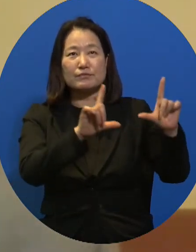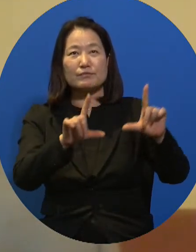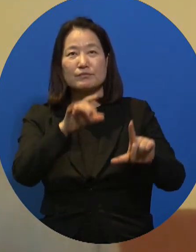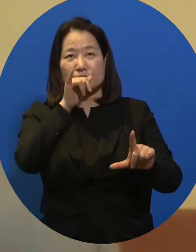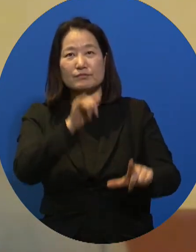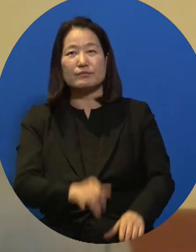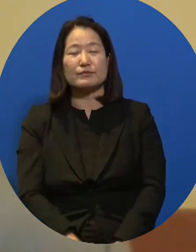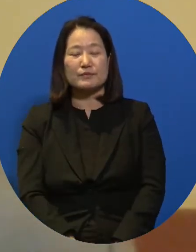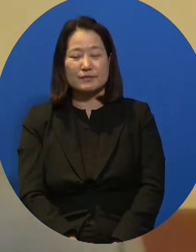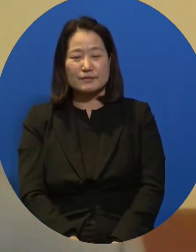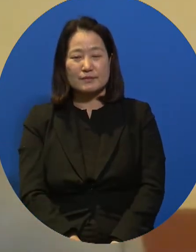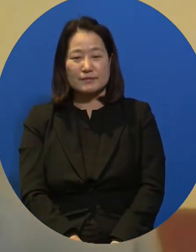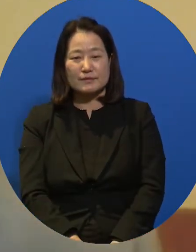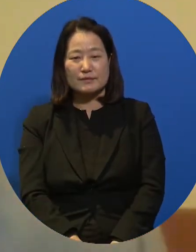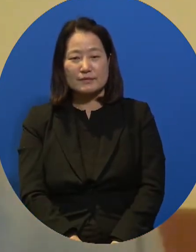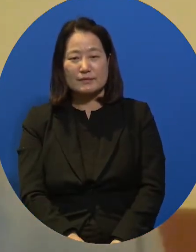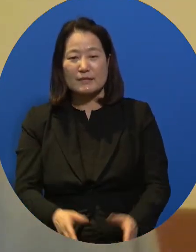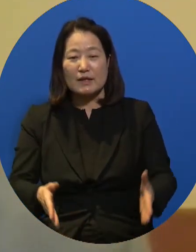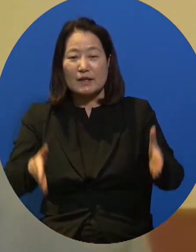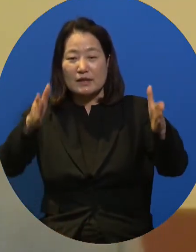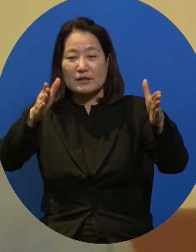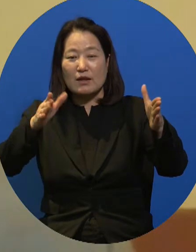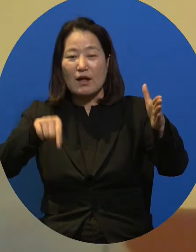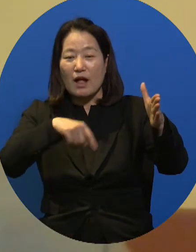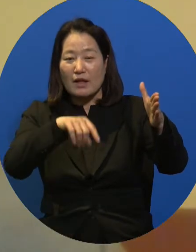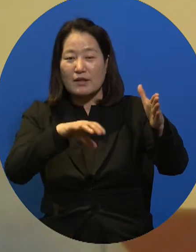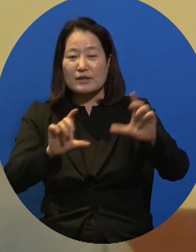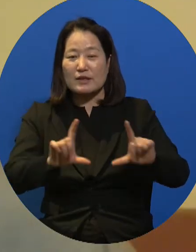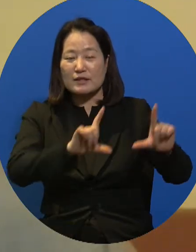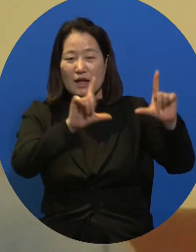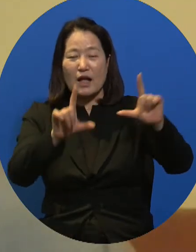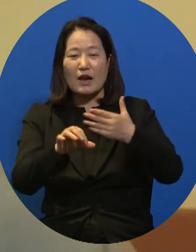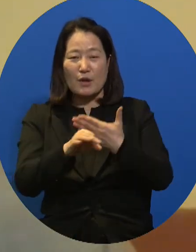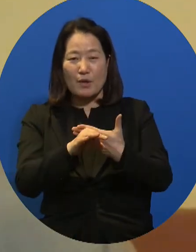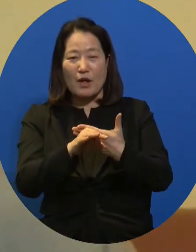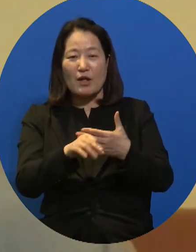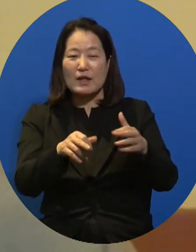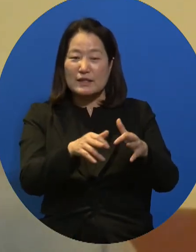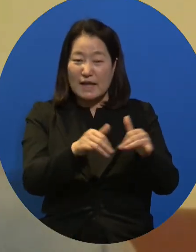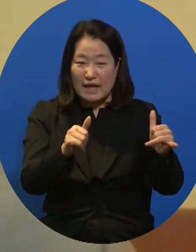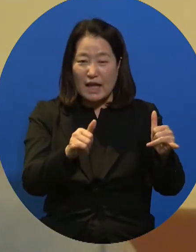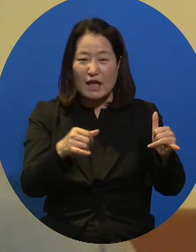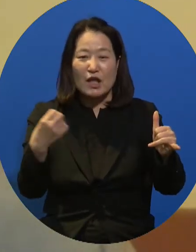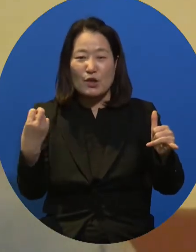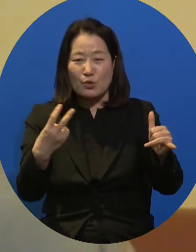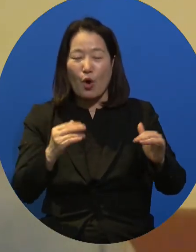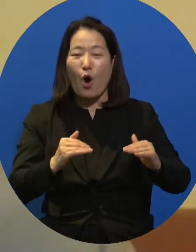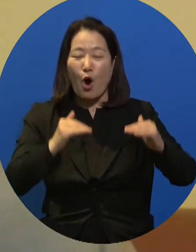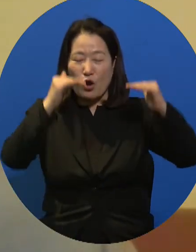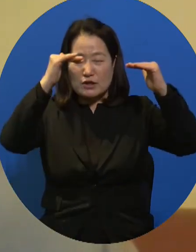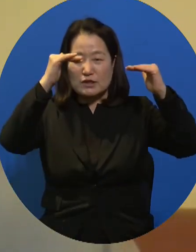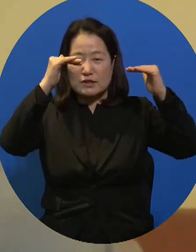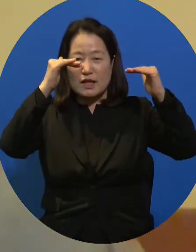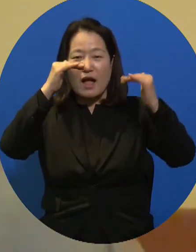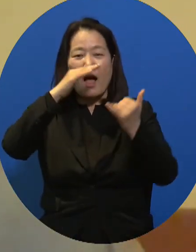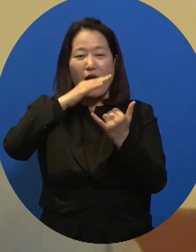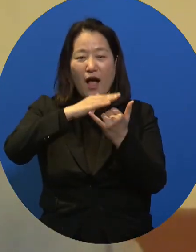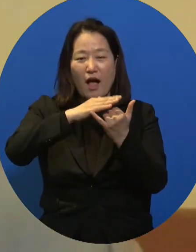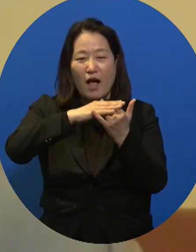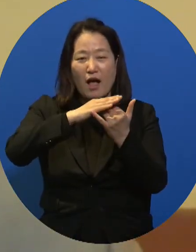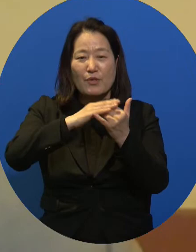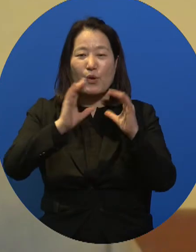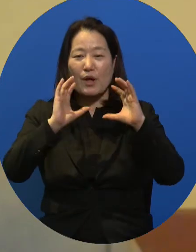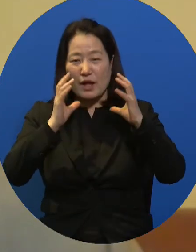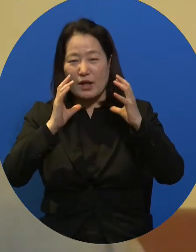왜냐하면 시설화라는 제도로 들어가게 되면은 결국 장애인과 장애 성인 또 장애 아동